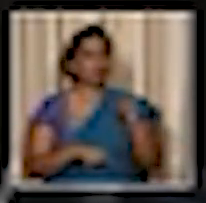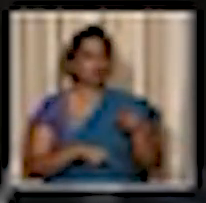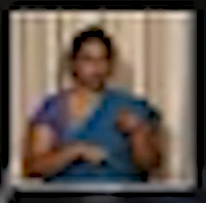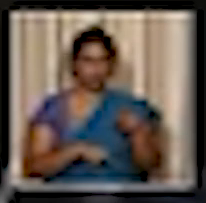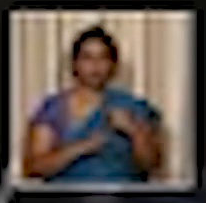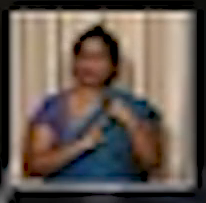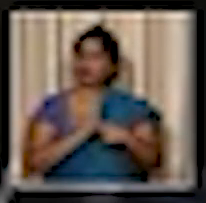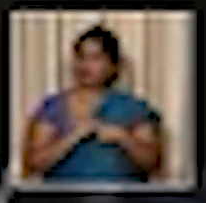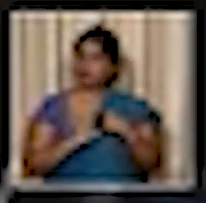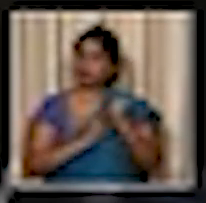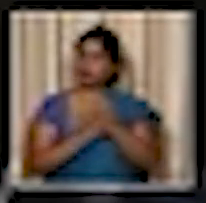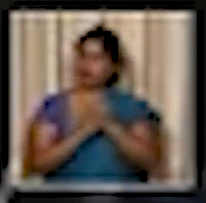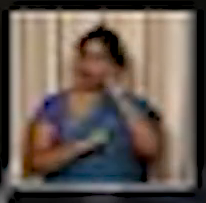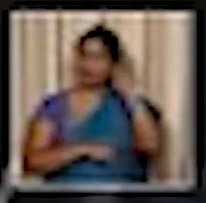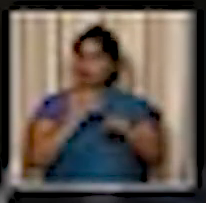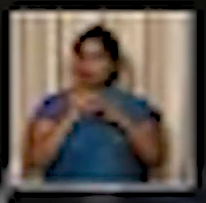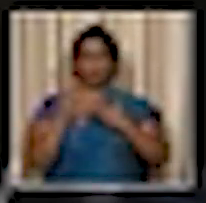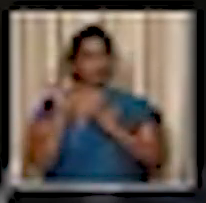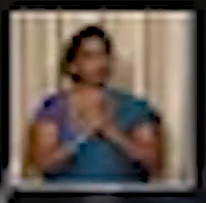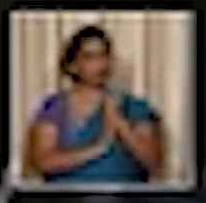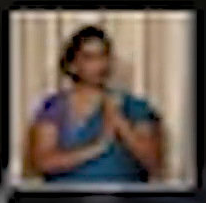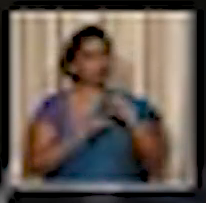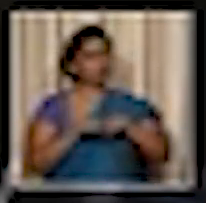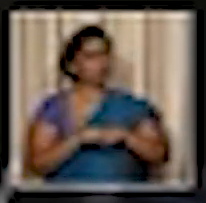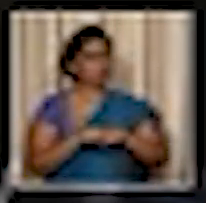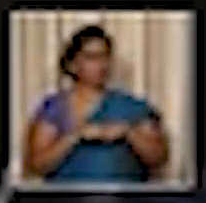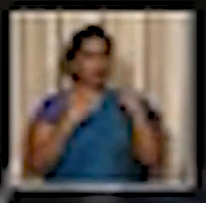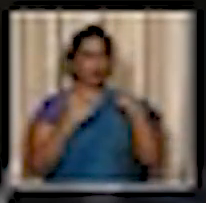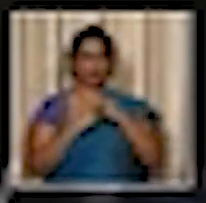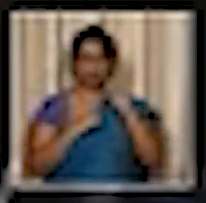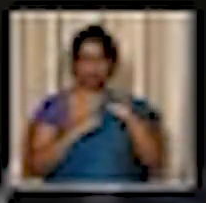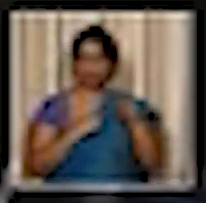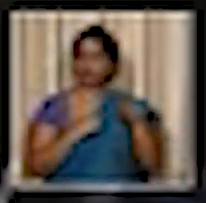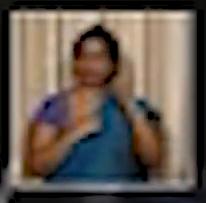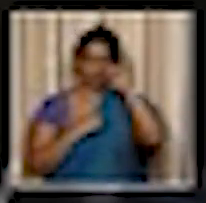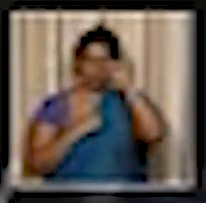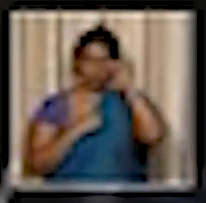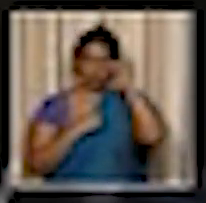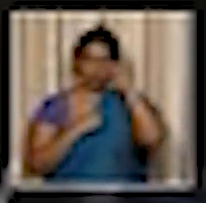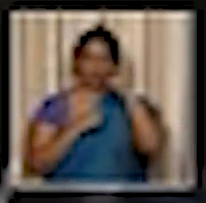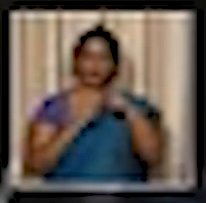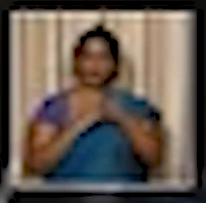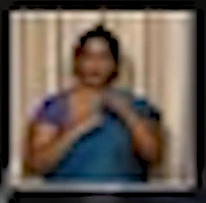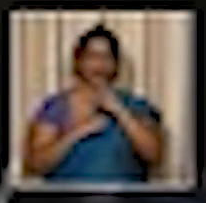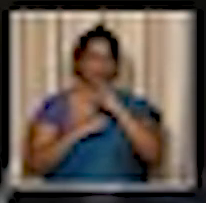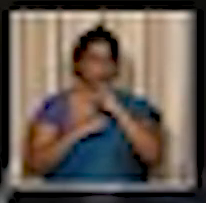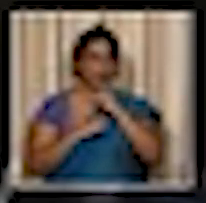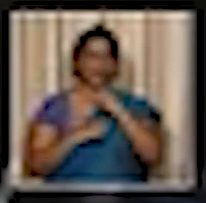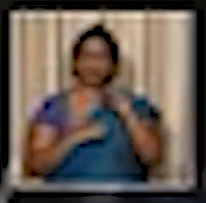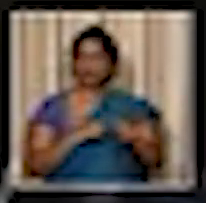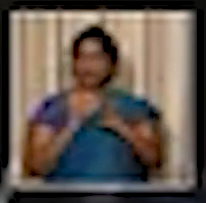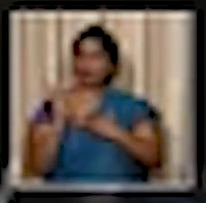ශ්‍රී ලංකාවේ සමස්ත ජනතාවගේ වරප්‍රසාද උල්ලංඝනයක් සිදු ඇත. මා දිගින් දිගටම අධිකරණය සහ